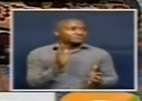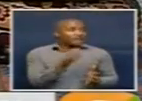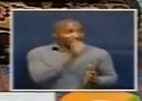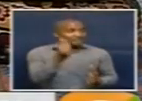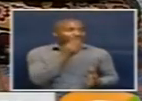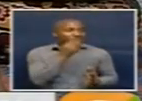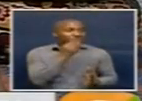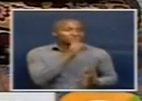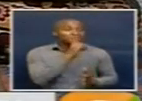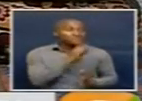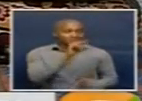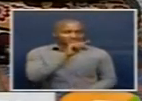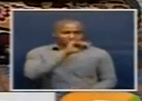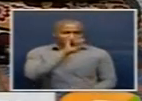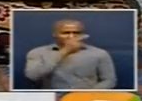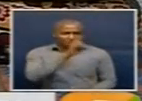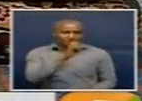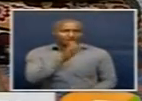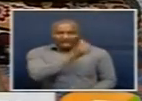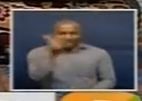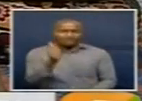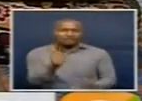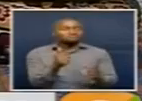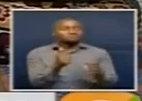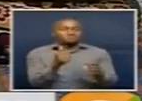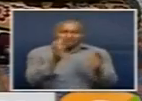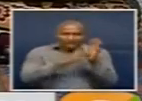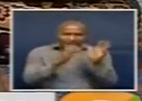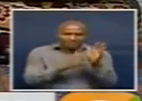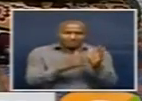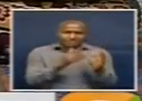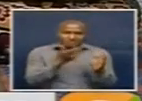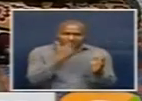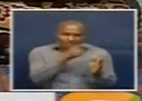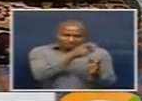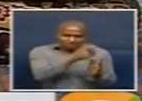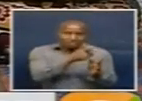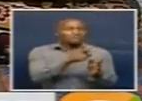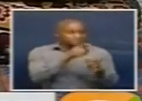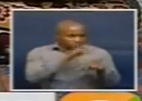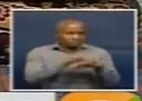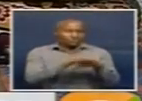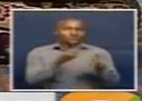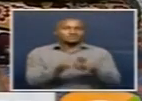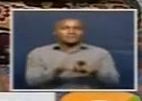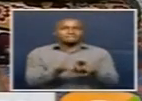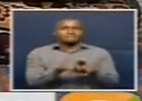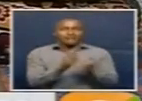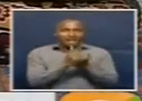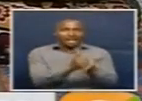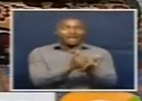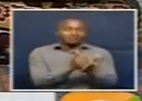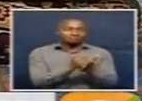kabisa. Alafu na kuna ule mdokoi waitwaje, nimesema kitaita mzokoi kitaita, mahindi